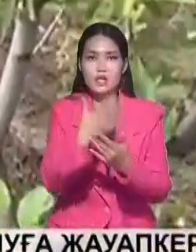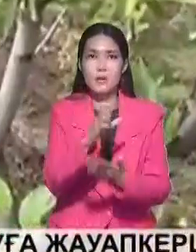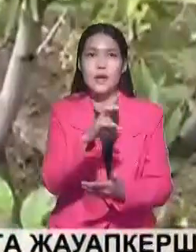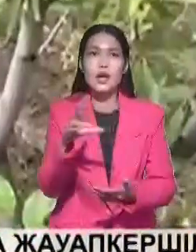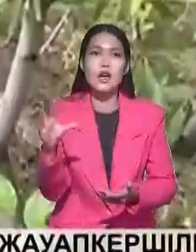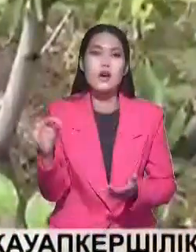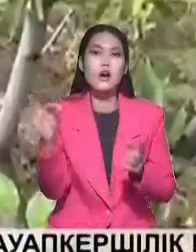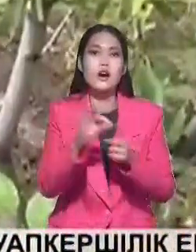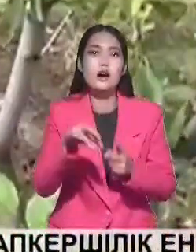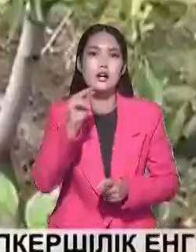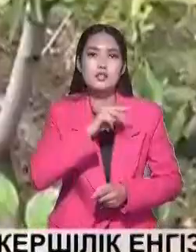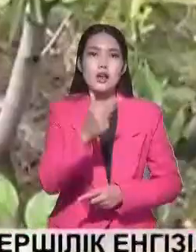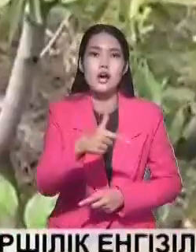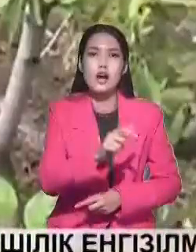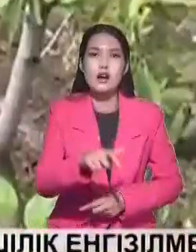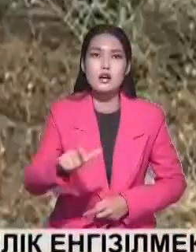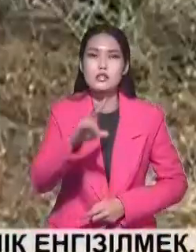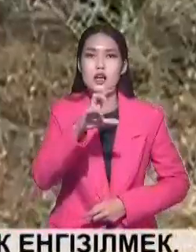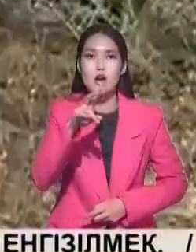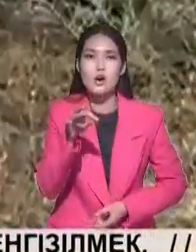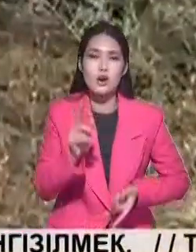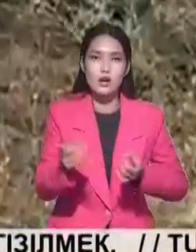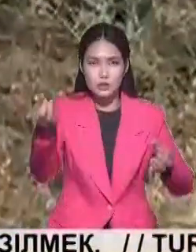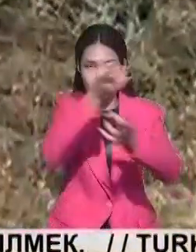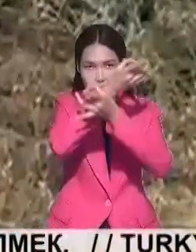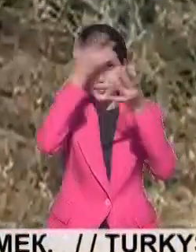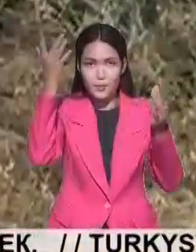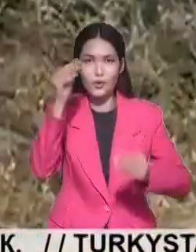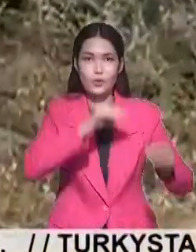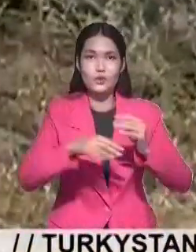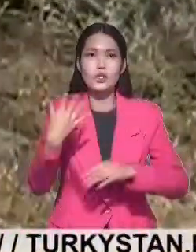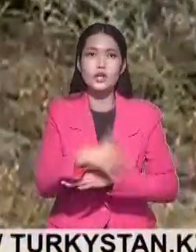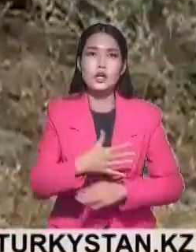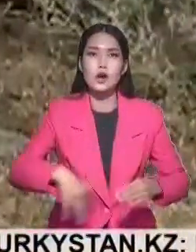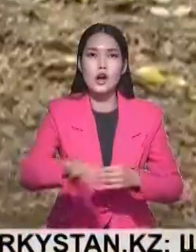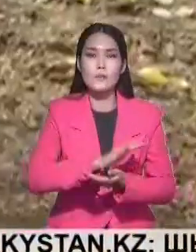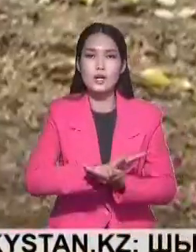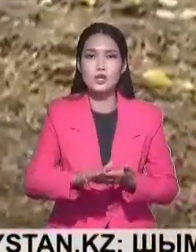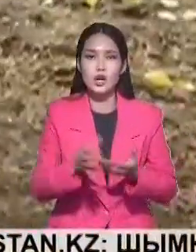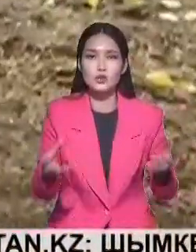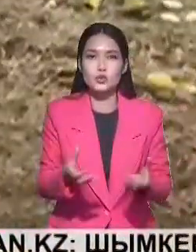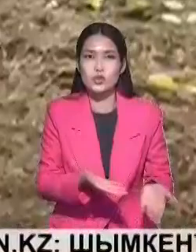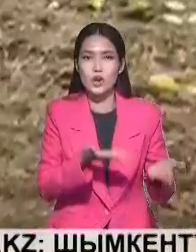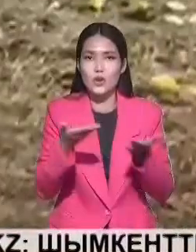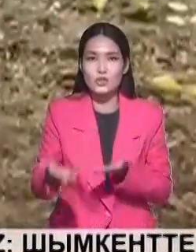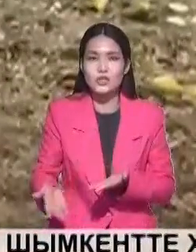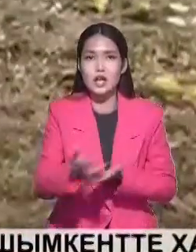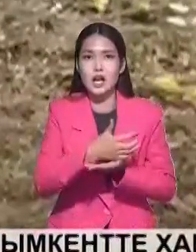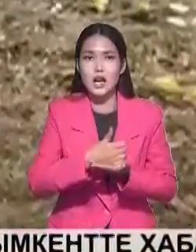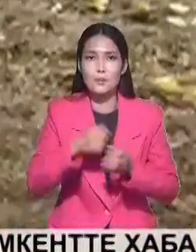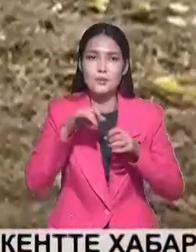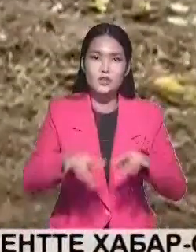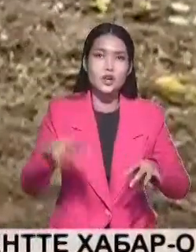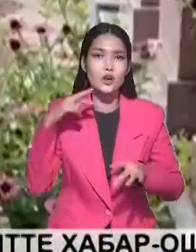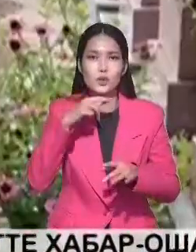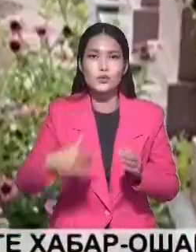шараның мақсаты азаматтар арасында экологиялық мәдениетті қалыптастырып, қоршаған ортаны тазастауға шақыру. Жиналғандар шашылған қоқыстарды